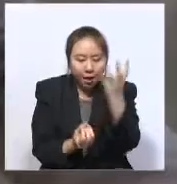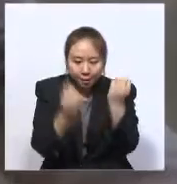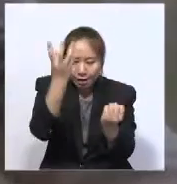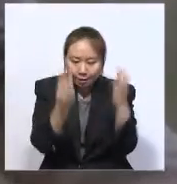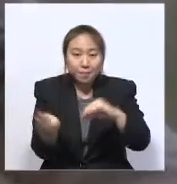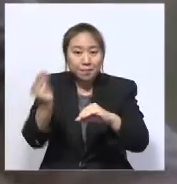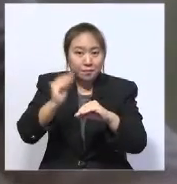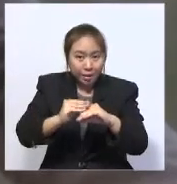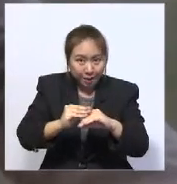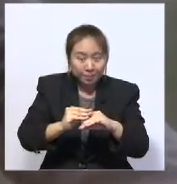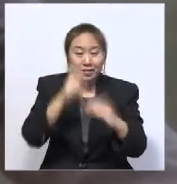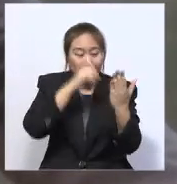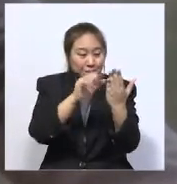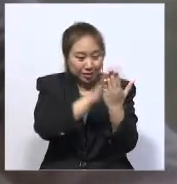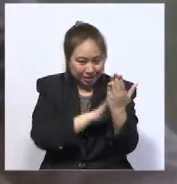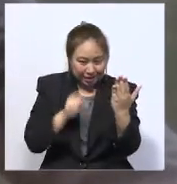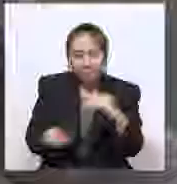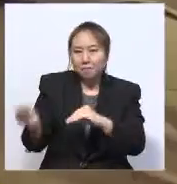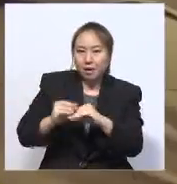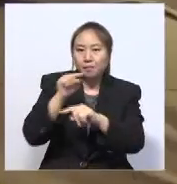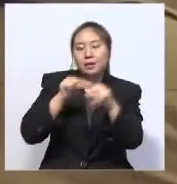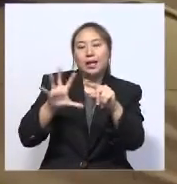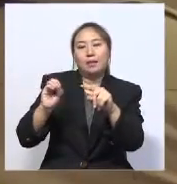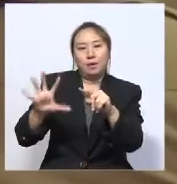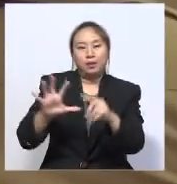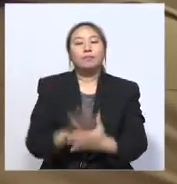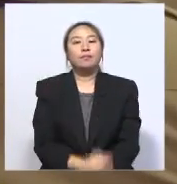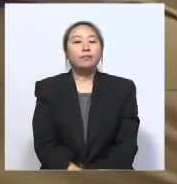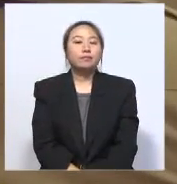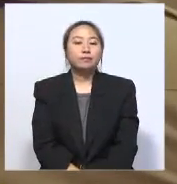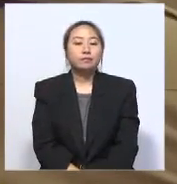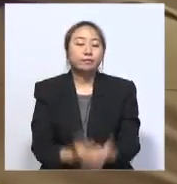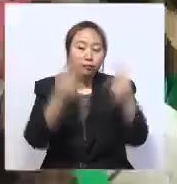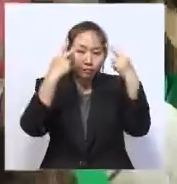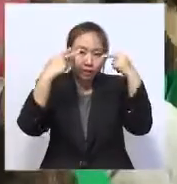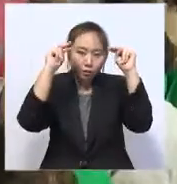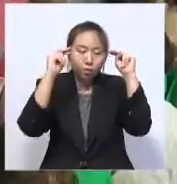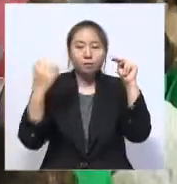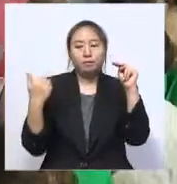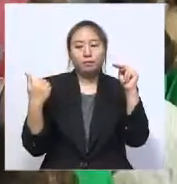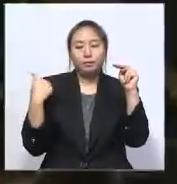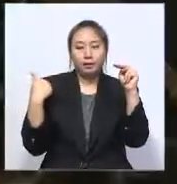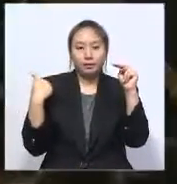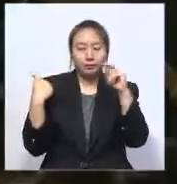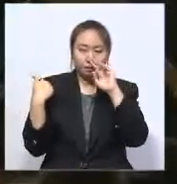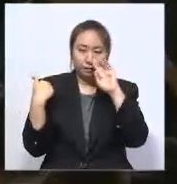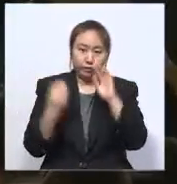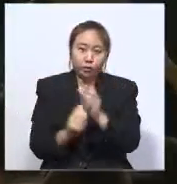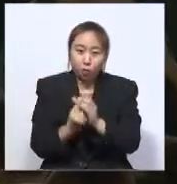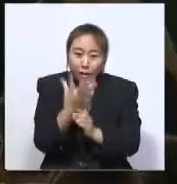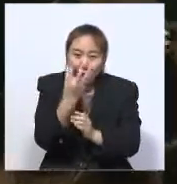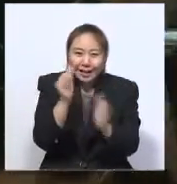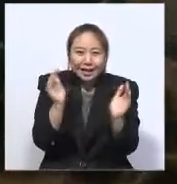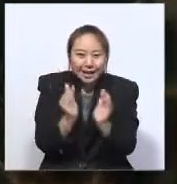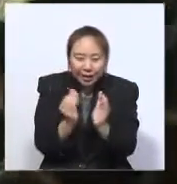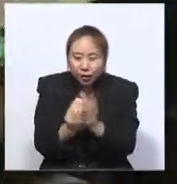ละ55ของพื้นที่ประเทศตามยุทธศาสตร์ชาตินายกรัฐมนตรีนะคะได้มีการมอบพันธุ์ไม้กล้